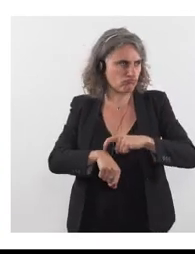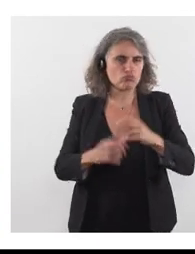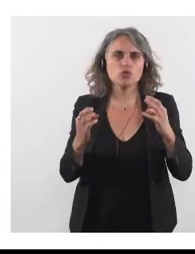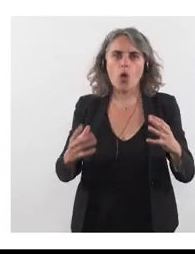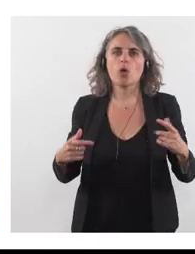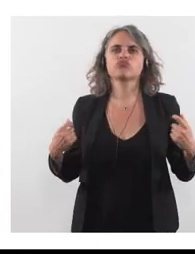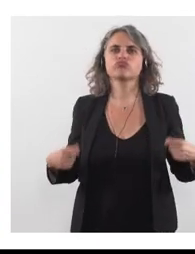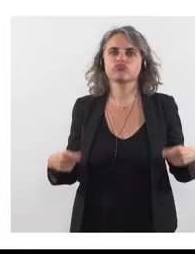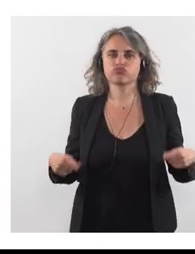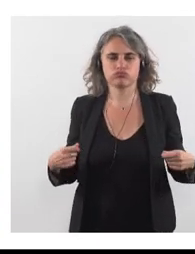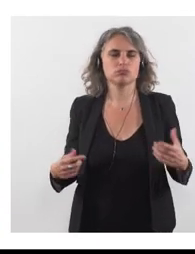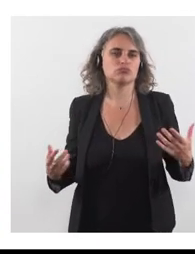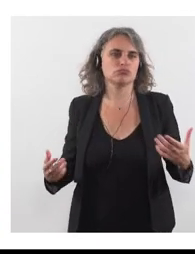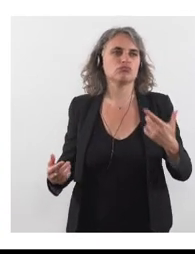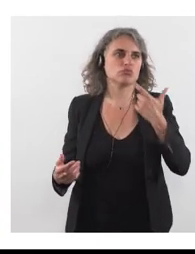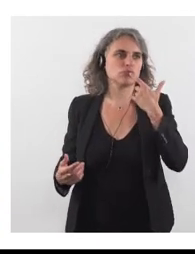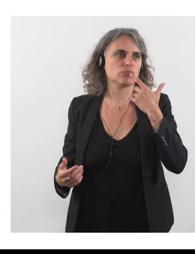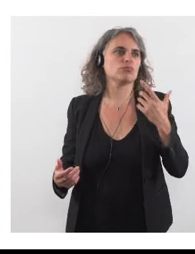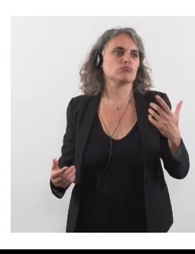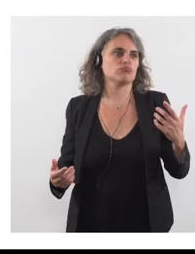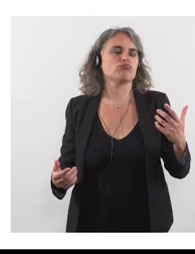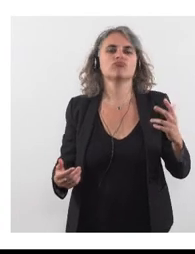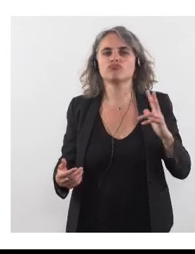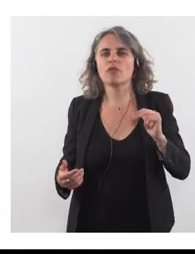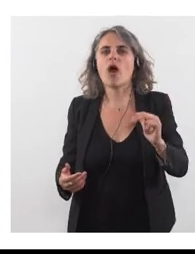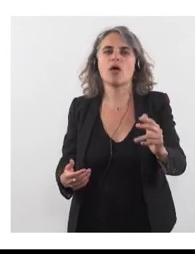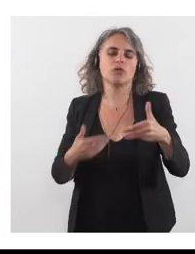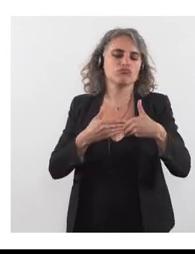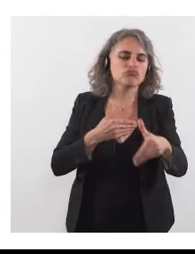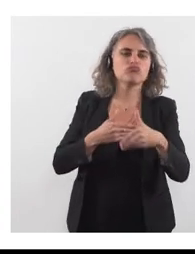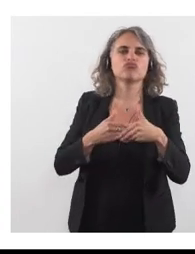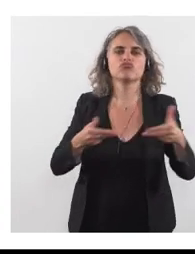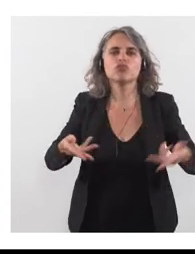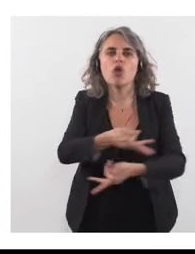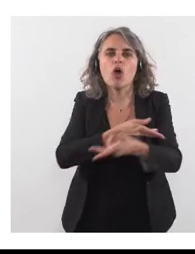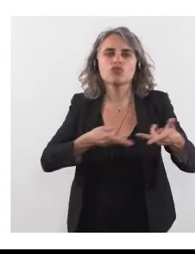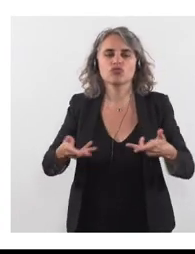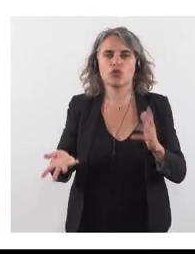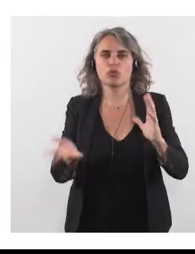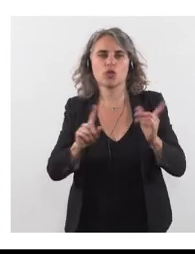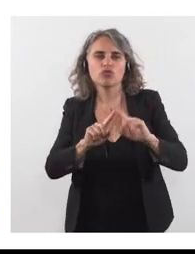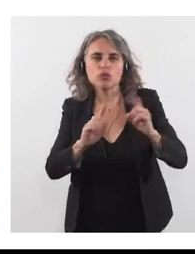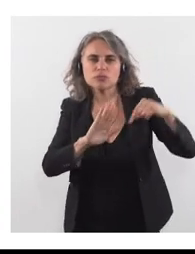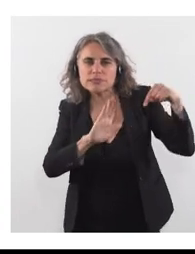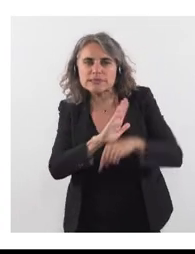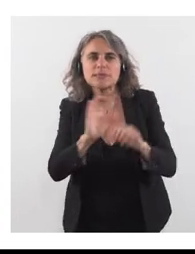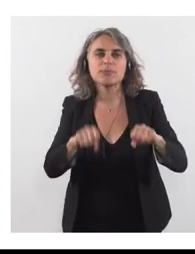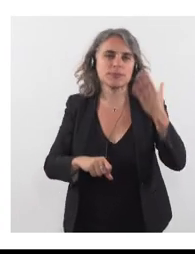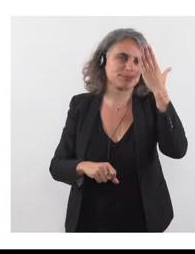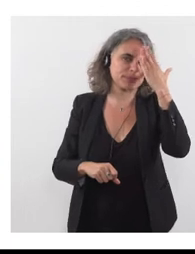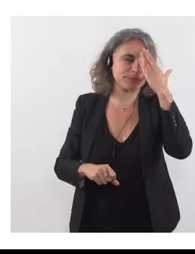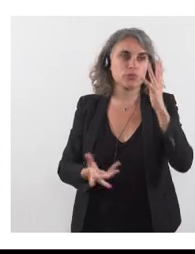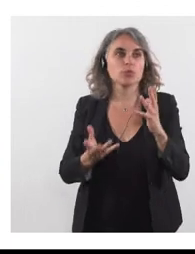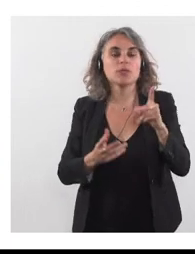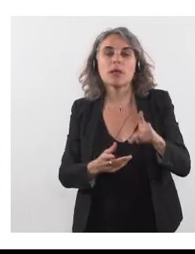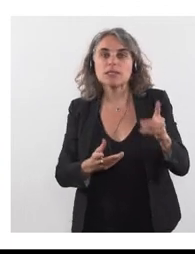n'aura pas de dernier tour de parole, mais qu'on aura le temps d'expliquer pendant la discussion éventuellement les éléments qu'on voulait dire. Donc, si tu veux